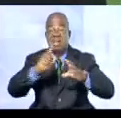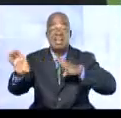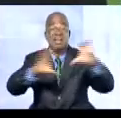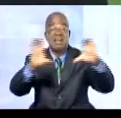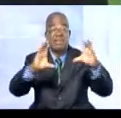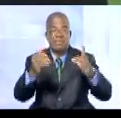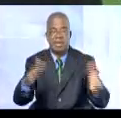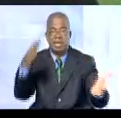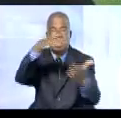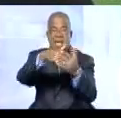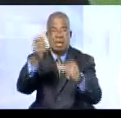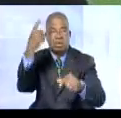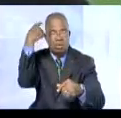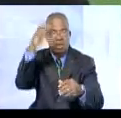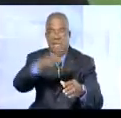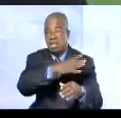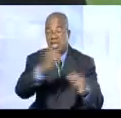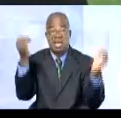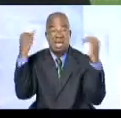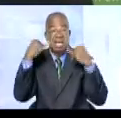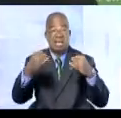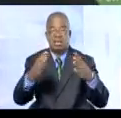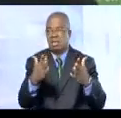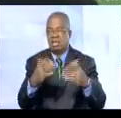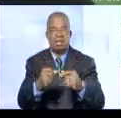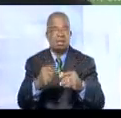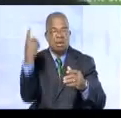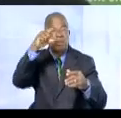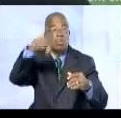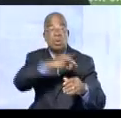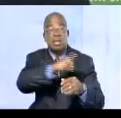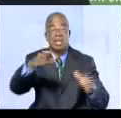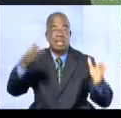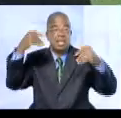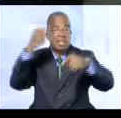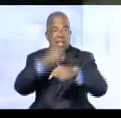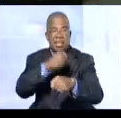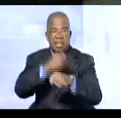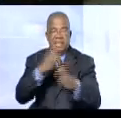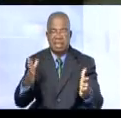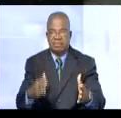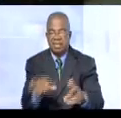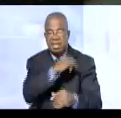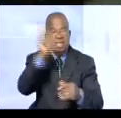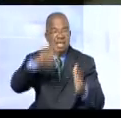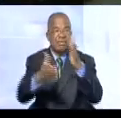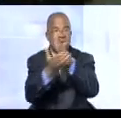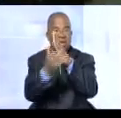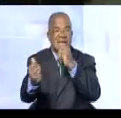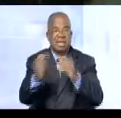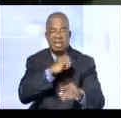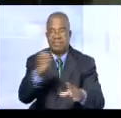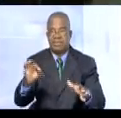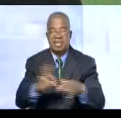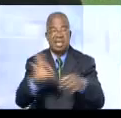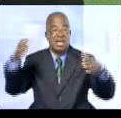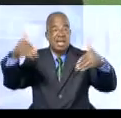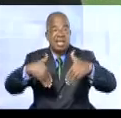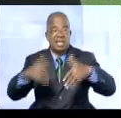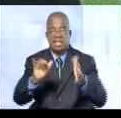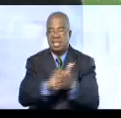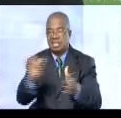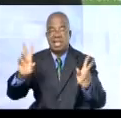œuvre, et notamment les formations complémentaires qualifiantes qui permettront de requalifier les jeunes, qui permettront de changer leurs compétences, qui permettront de